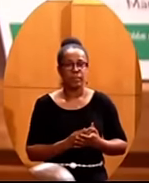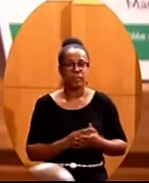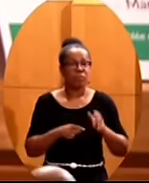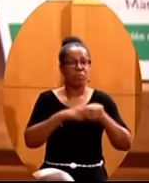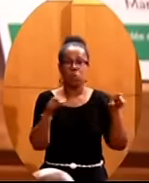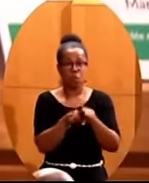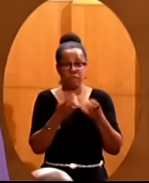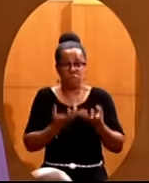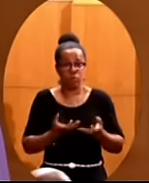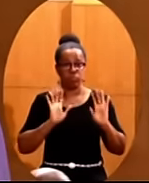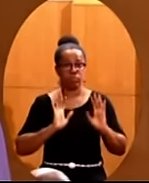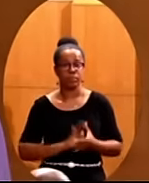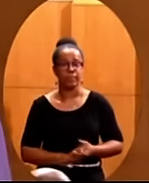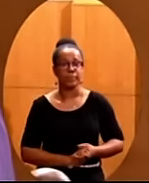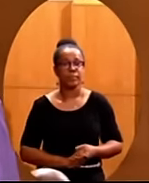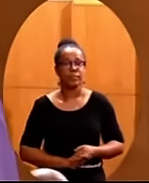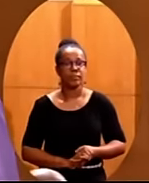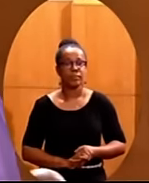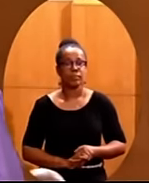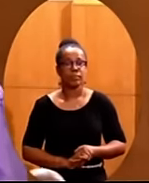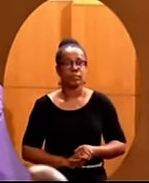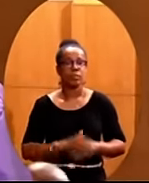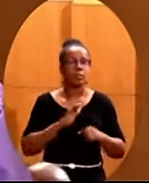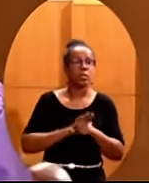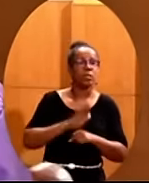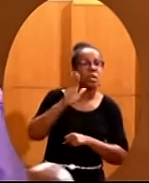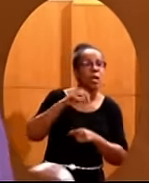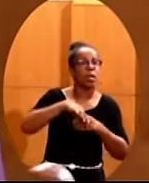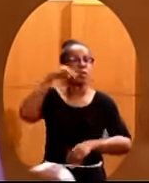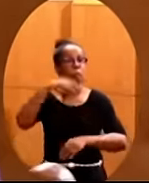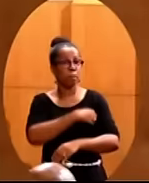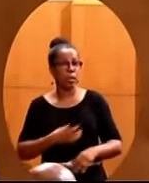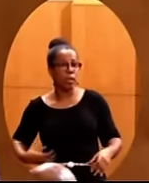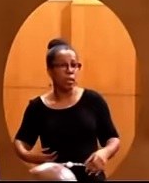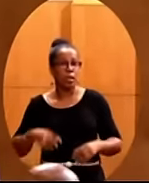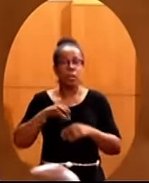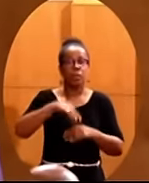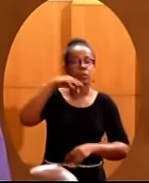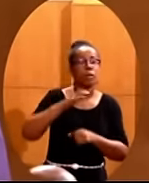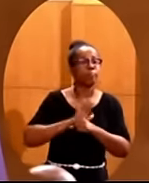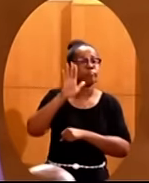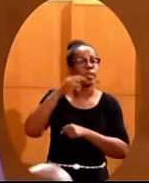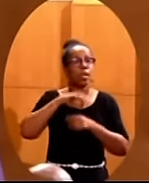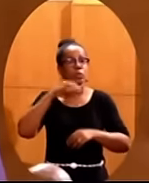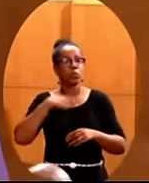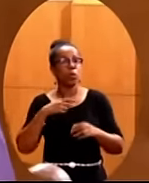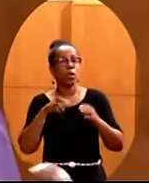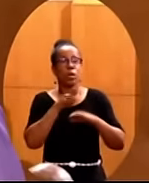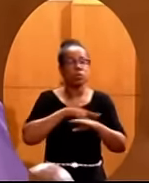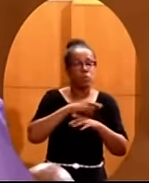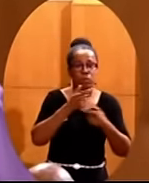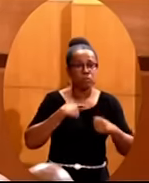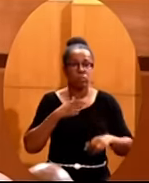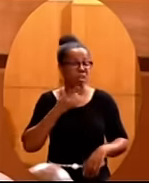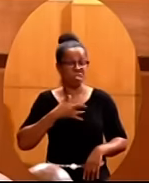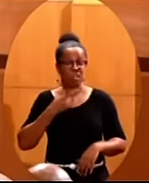faire ce qui lui plaît candidat aux élections municipales candidat aux élections législatives candidat aux sénaturel